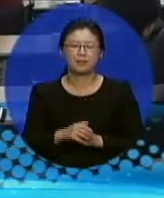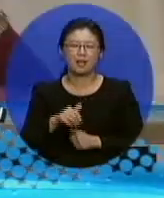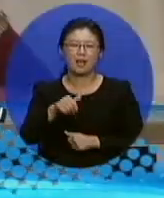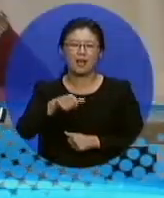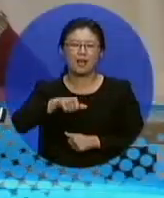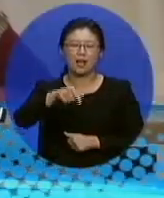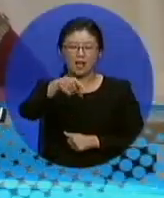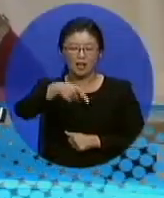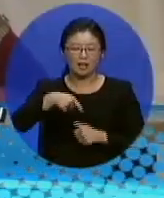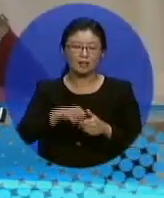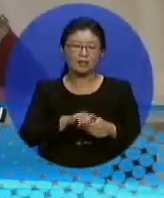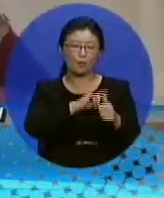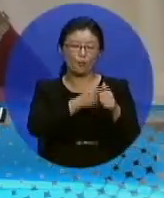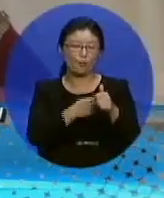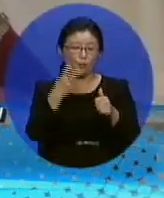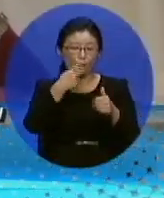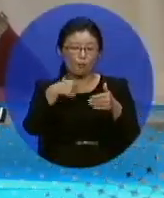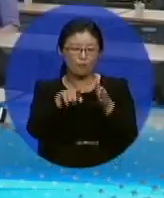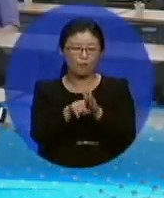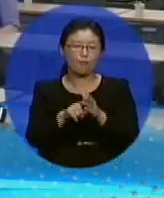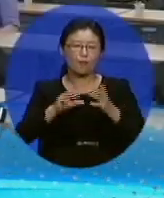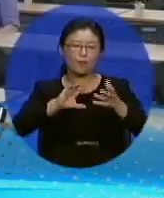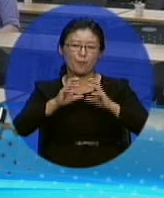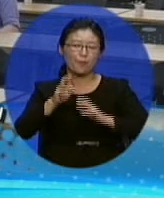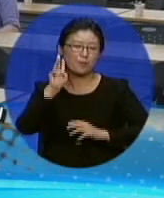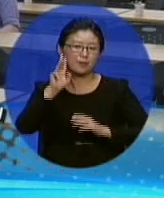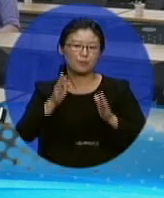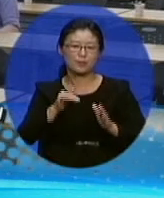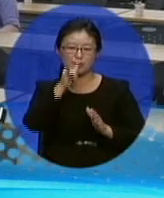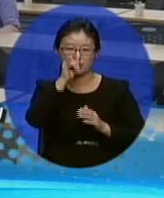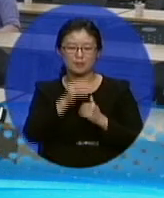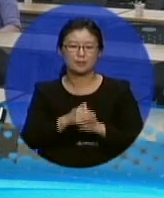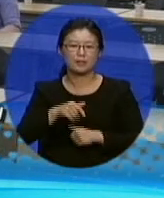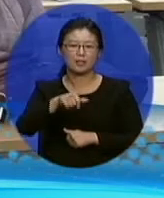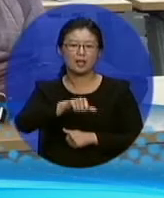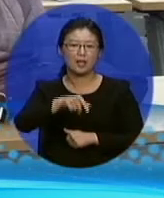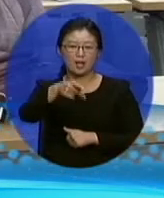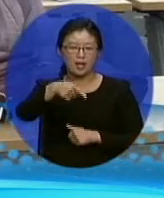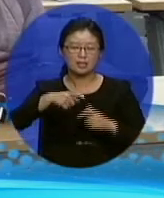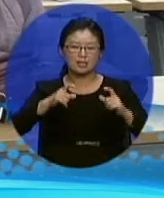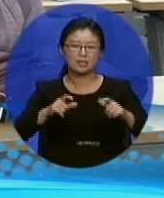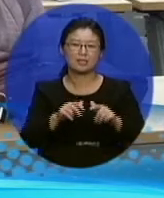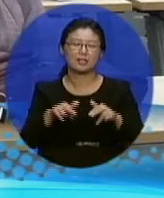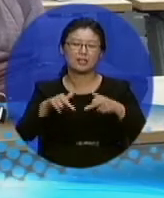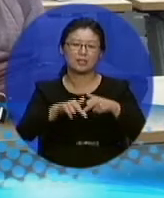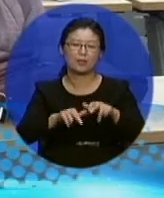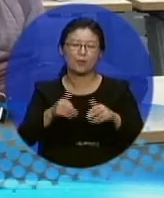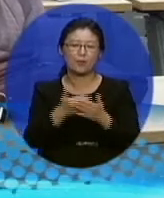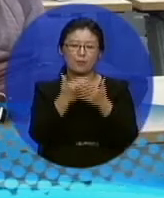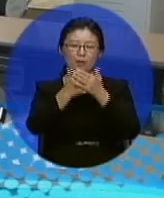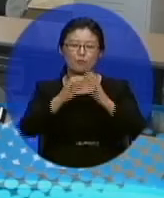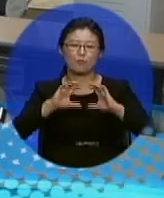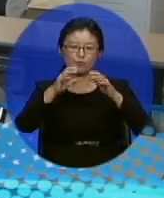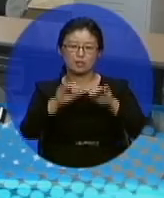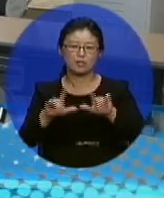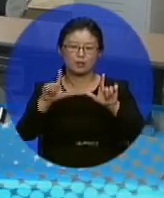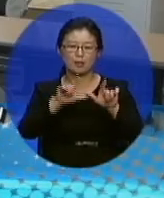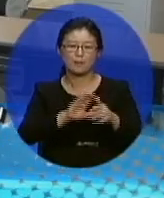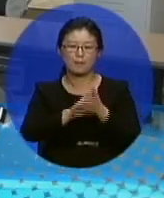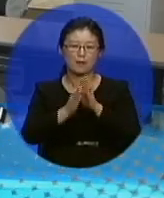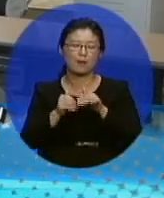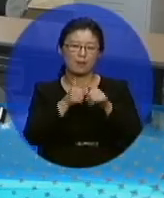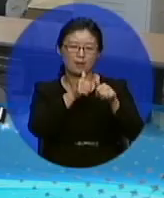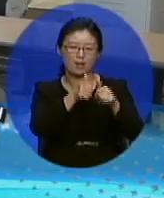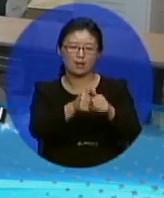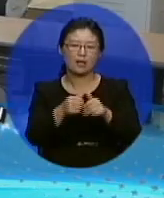아태장애인 권익공호를 위한 국제포럼이 3일간 열렸습니다. 아태 지역의 장애인 활동가들은 국제사회 변화에 맞춰 포스트 MDG에